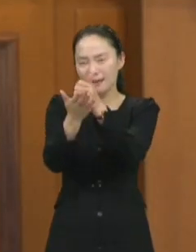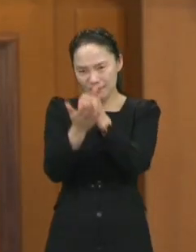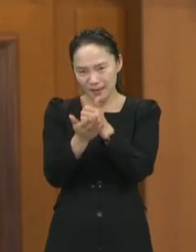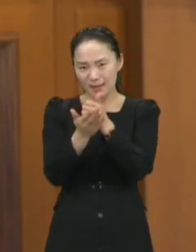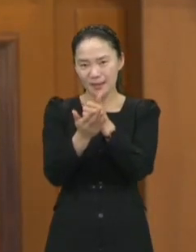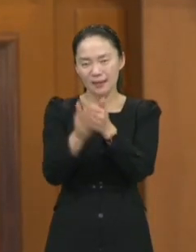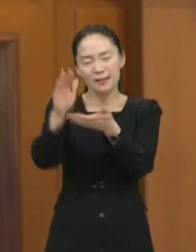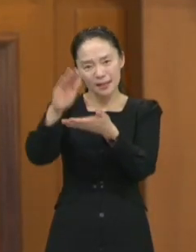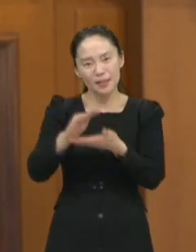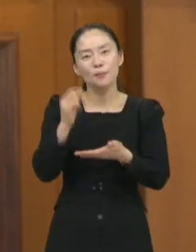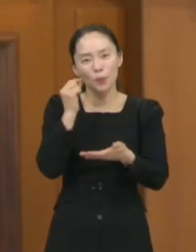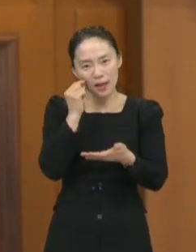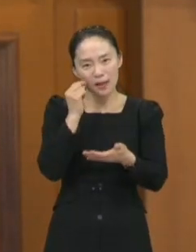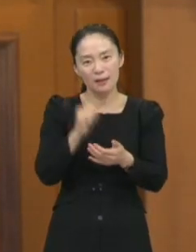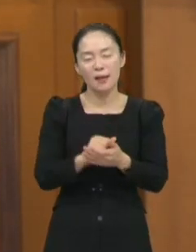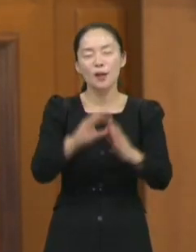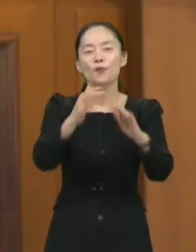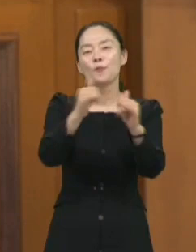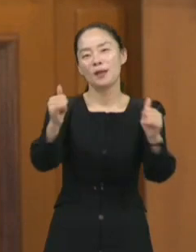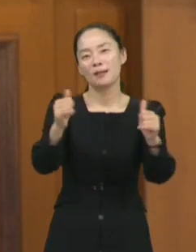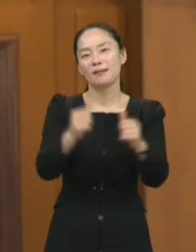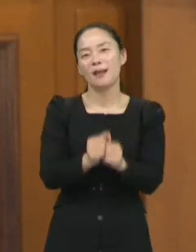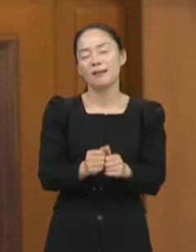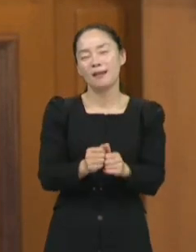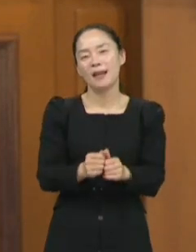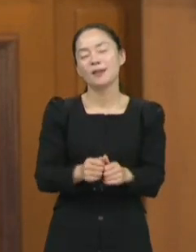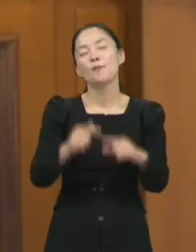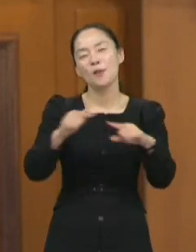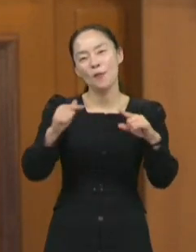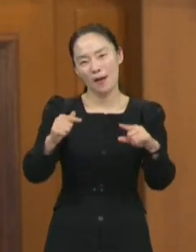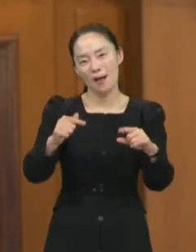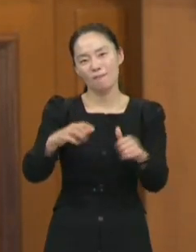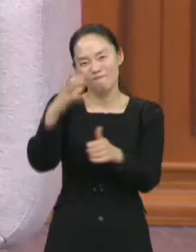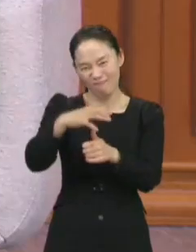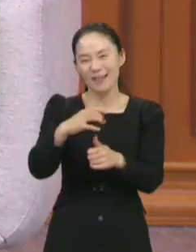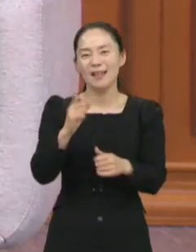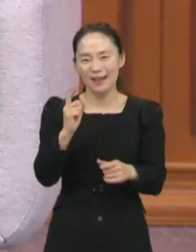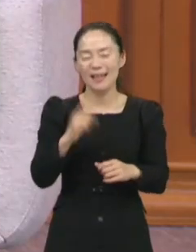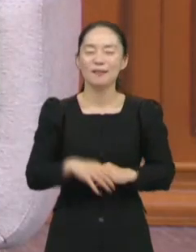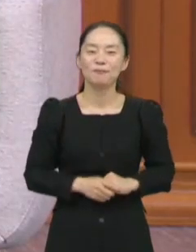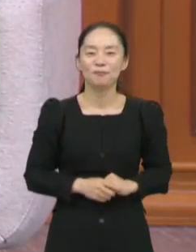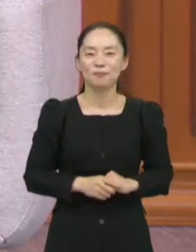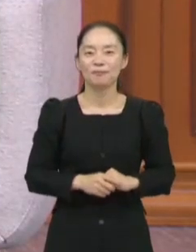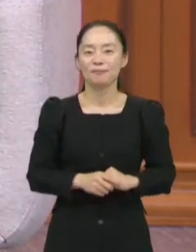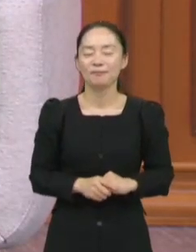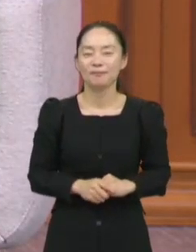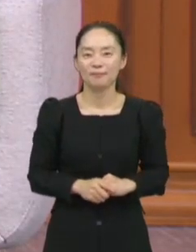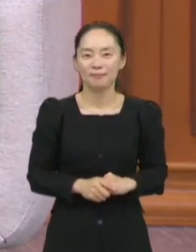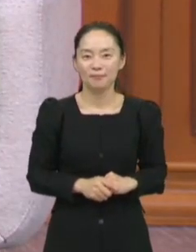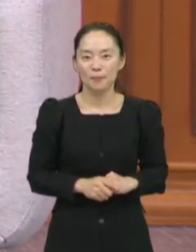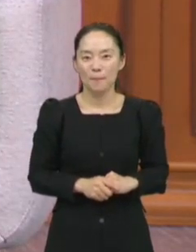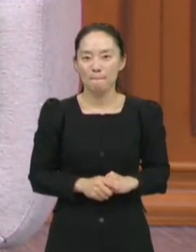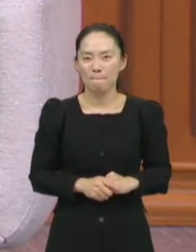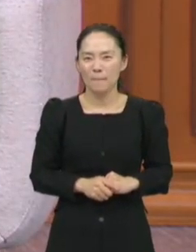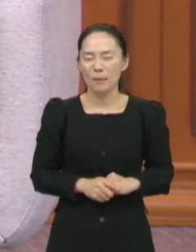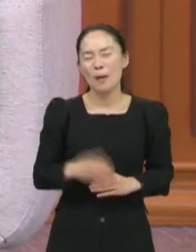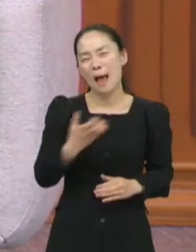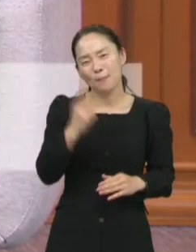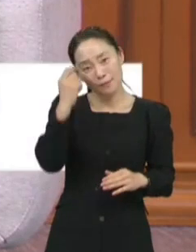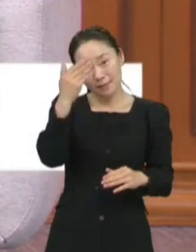못했던 것에 대한 국민들의 심판이라고 생각하고 있습니다 좀 아픈